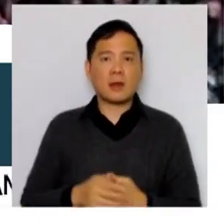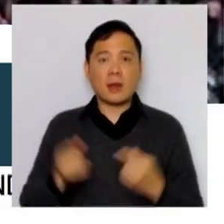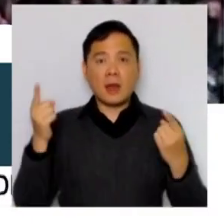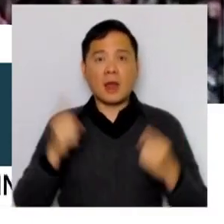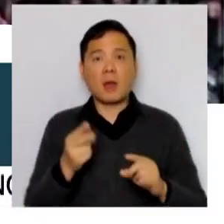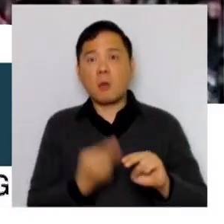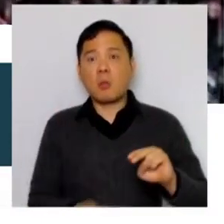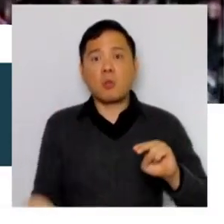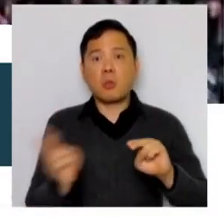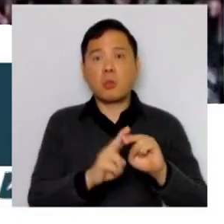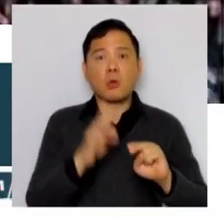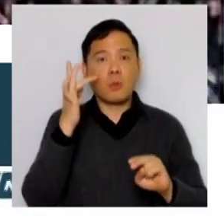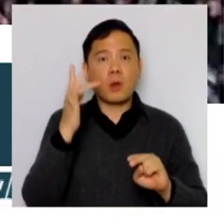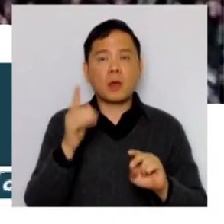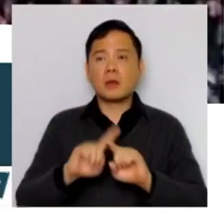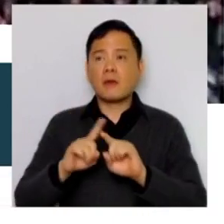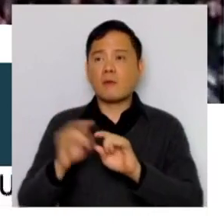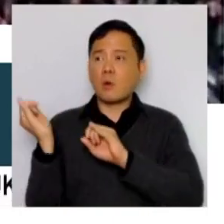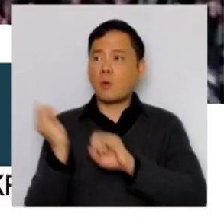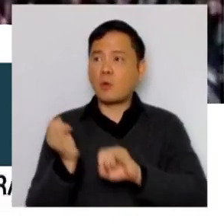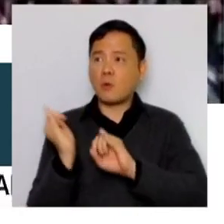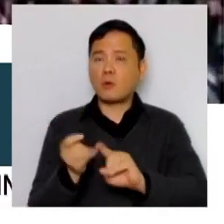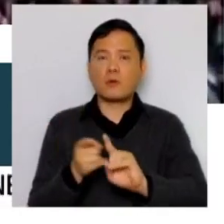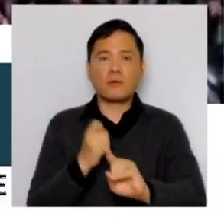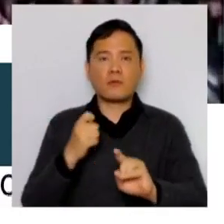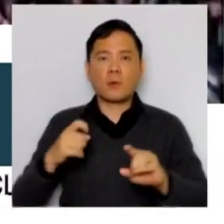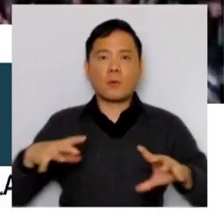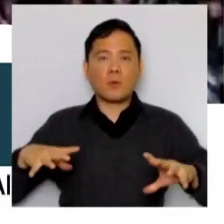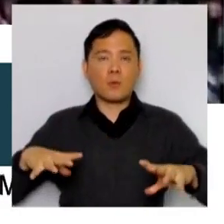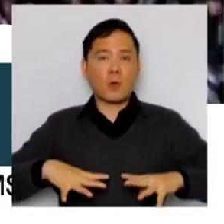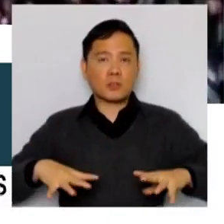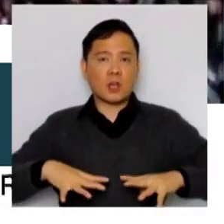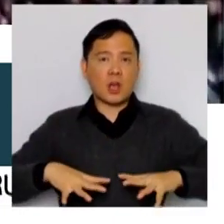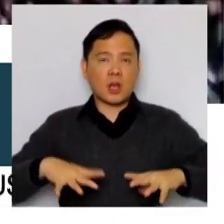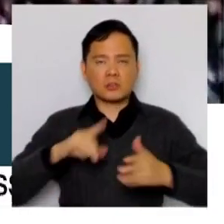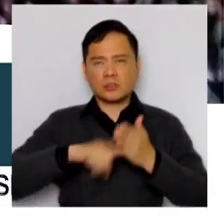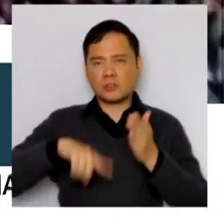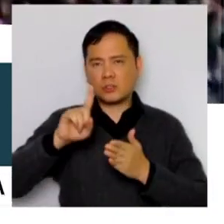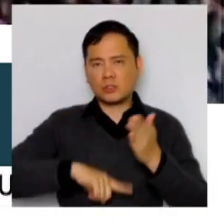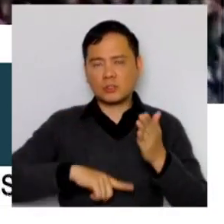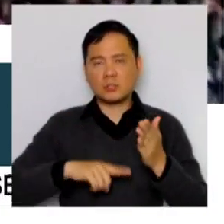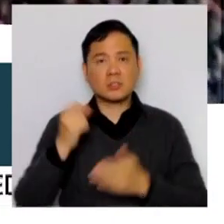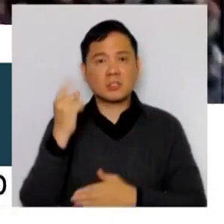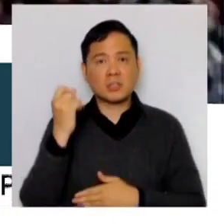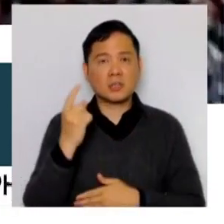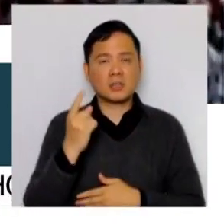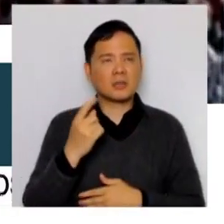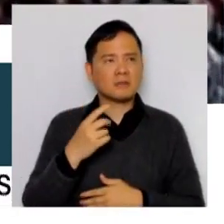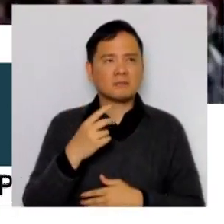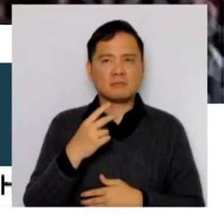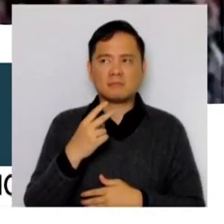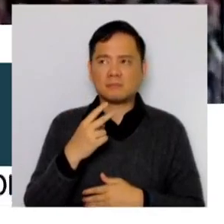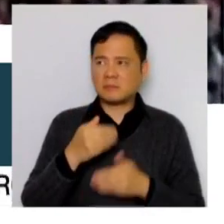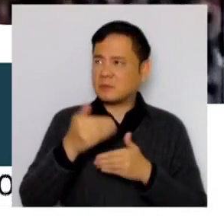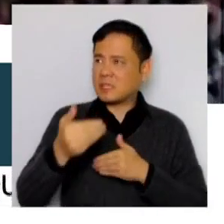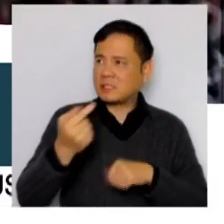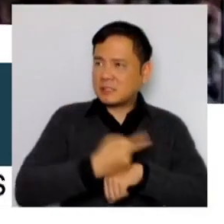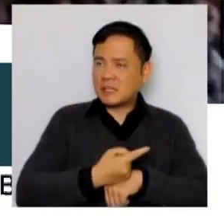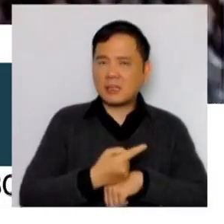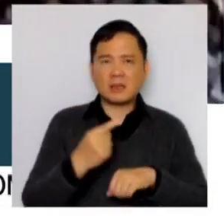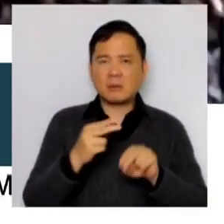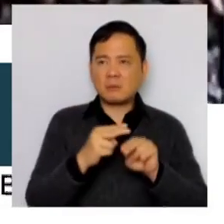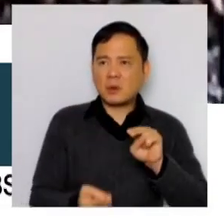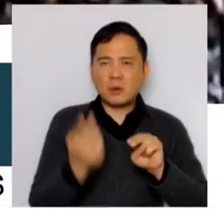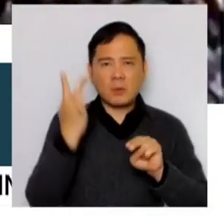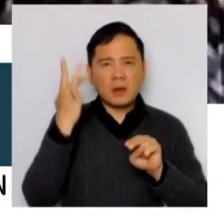mga imports ni Russia. But the following day, bumaba din po siya dahil nagkaroon po ng sort ng parang negotiation